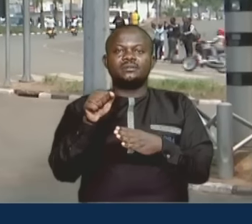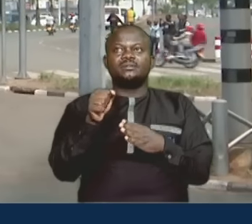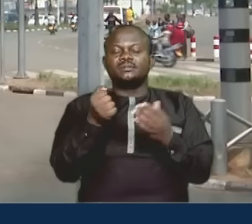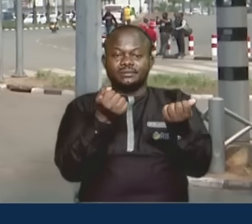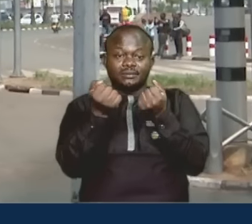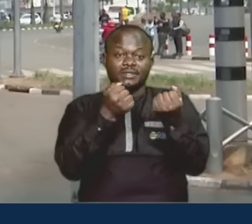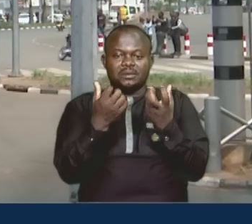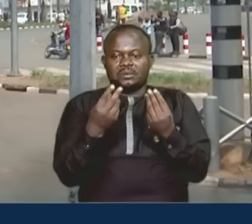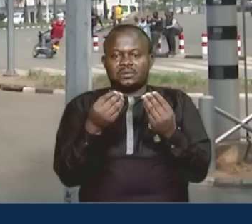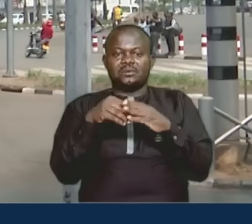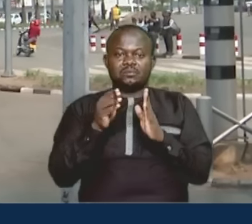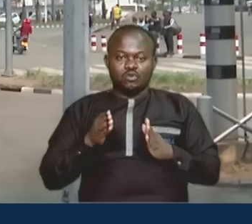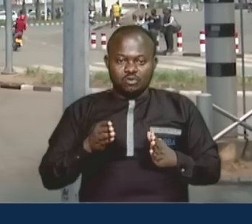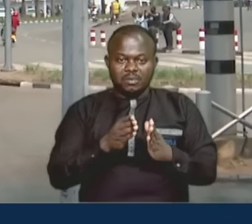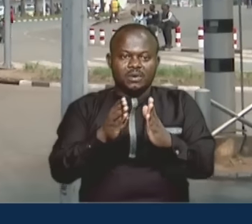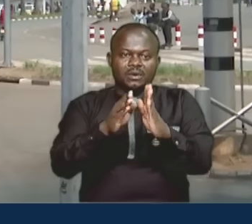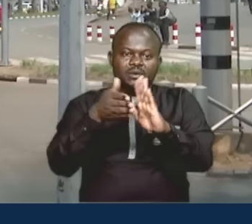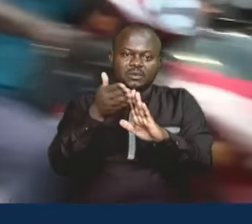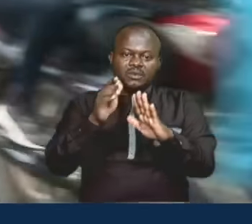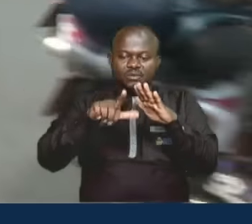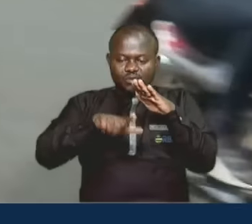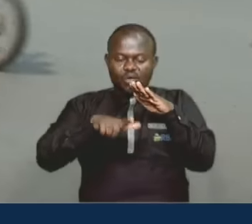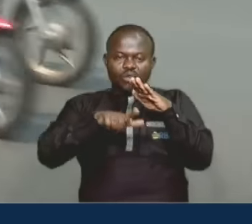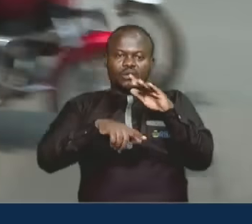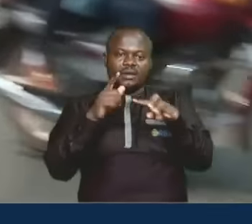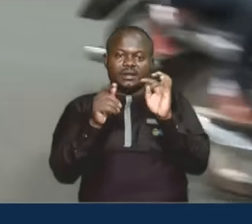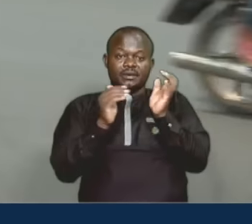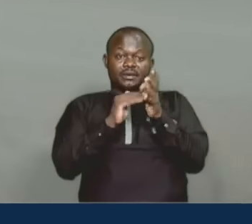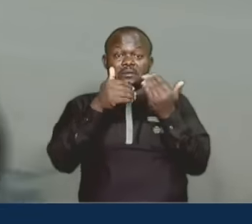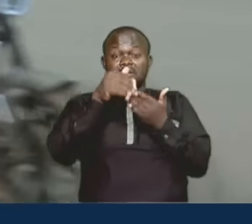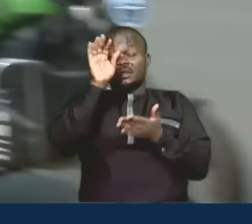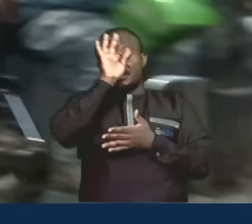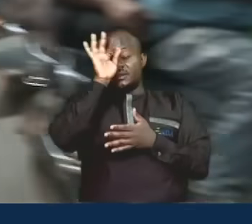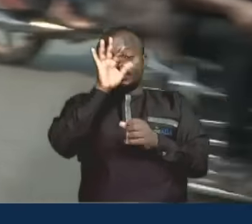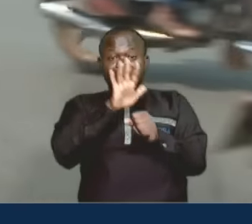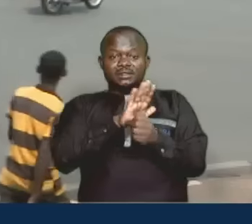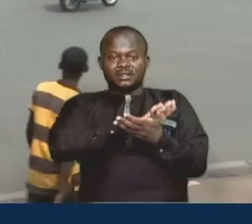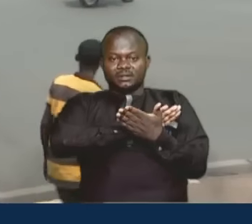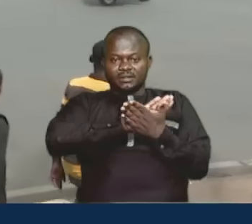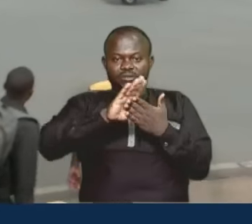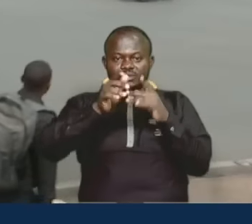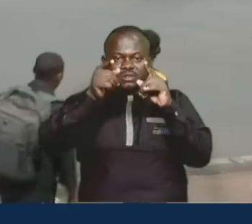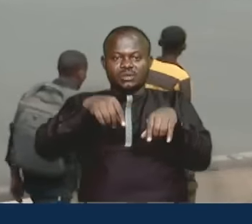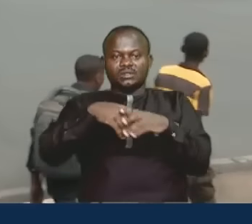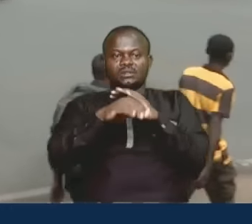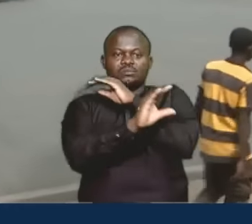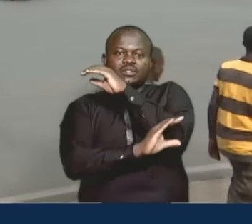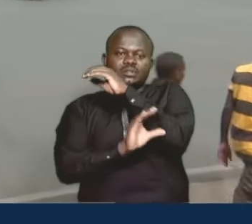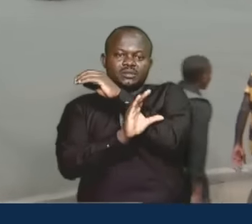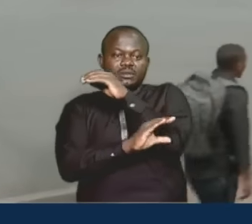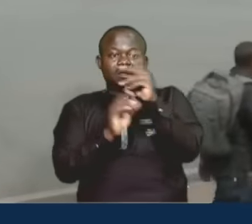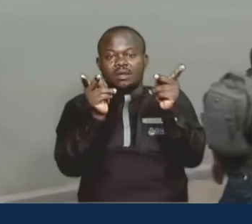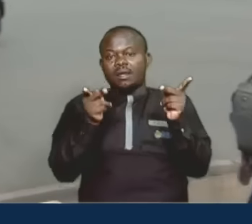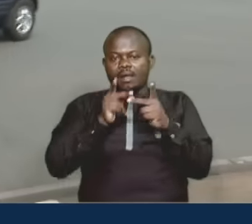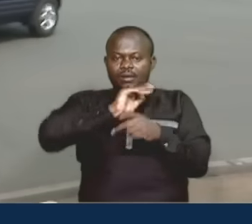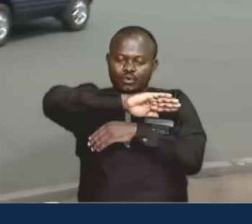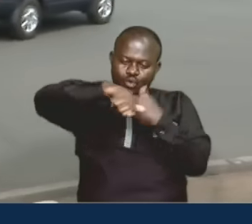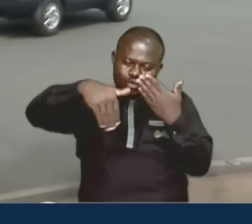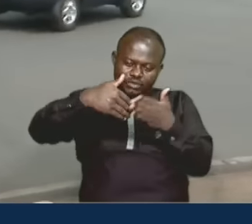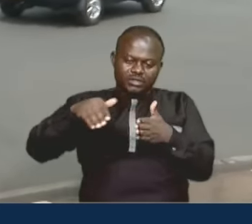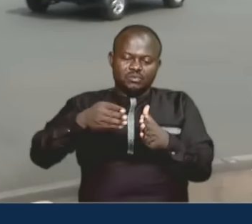mu muhanda ku muvuduko uri hasi, ariko igitangaje cyane ni isuku twasanze muri iki gihugu ahantu hose mu